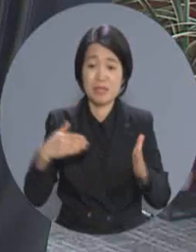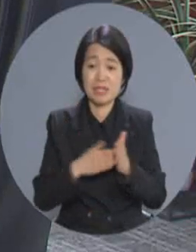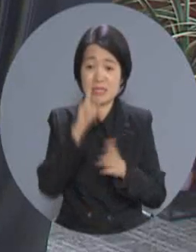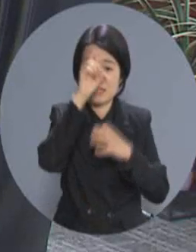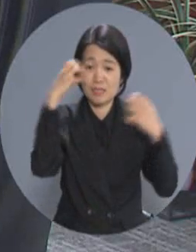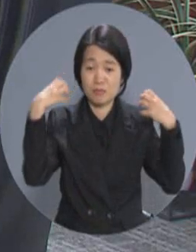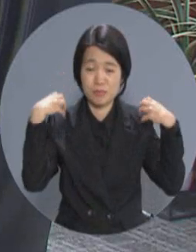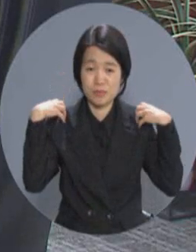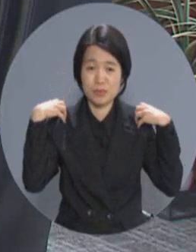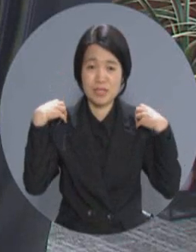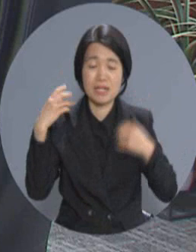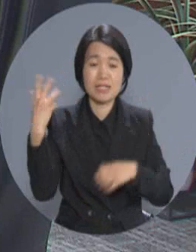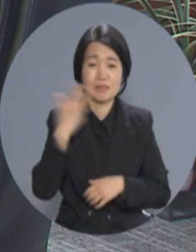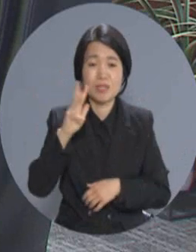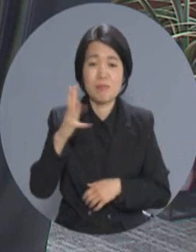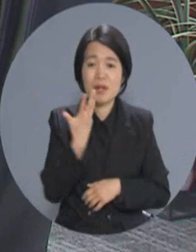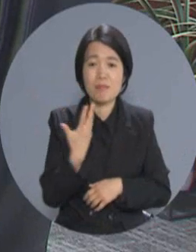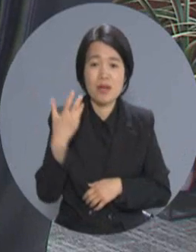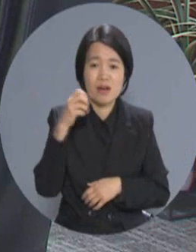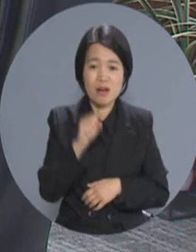정부가 3,800억원을